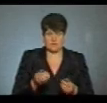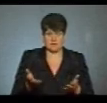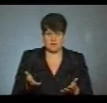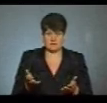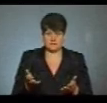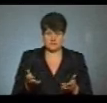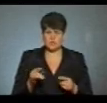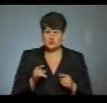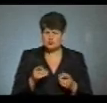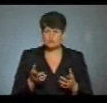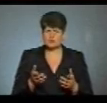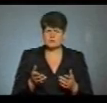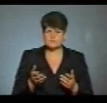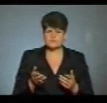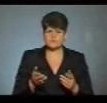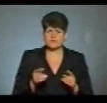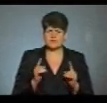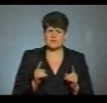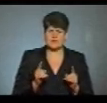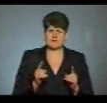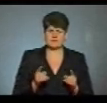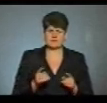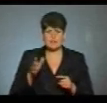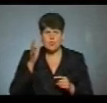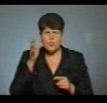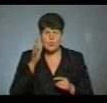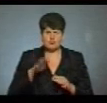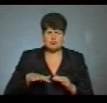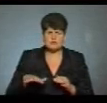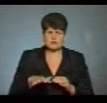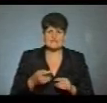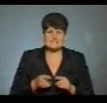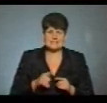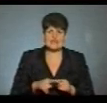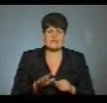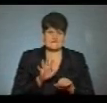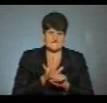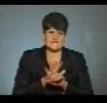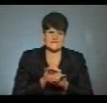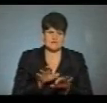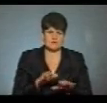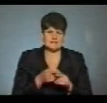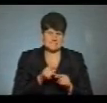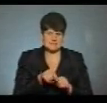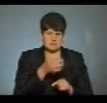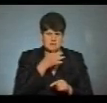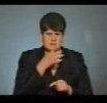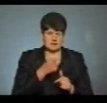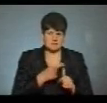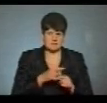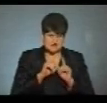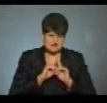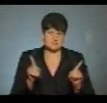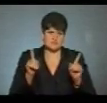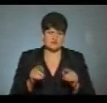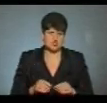речі, чомусь навіть в науковому середовищі цей вірус, ці препарати називаються